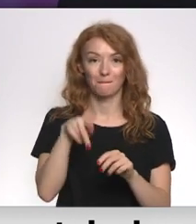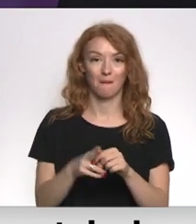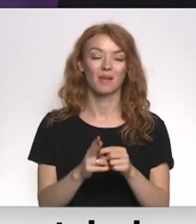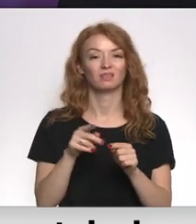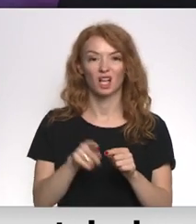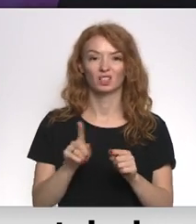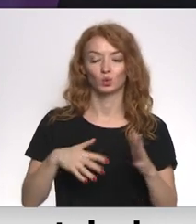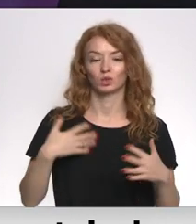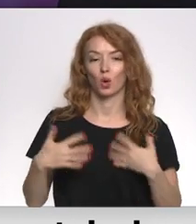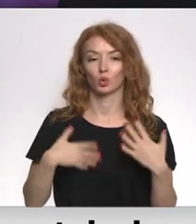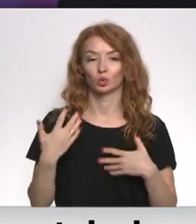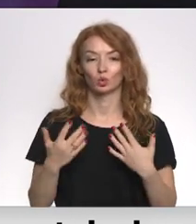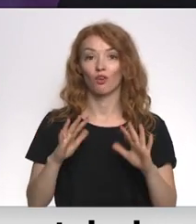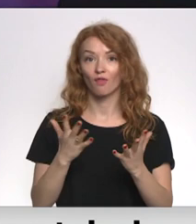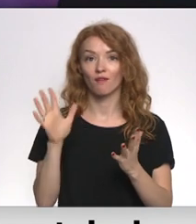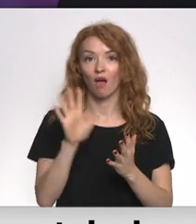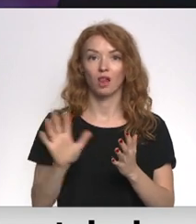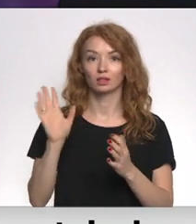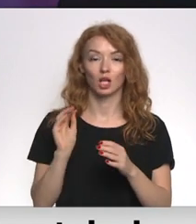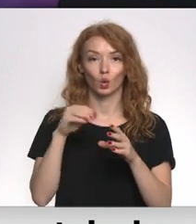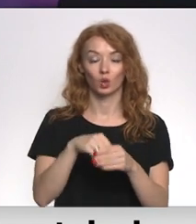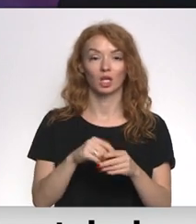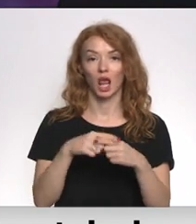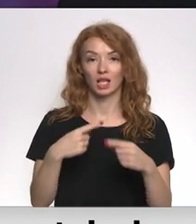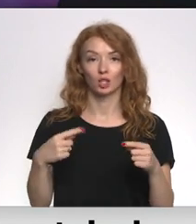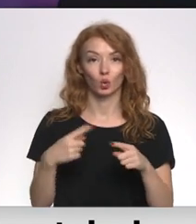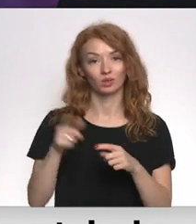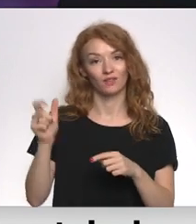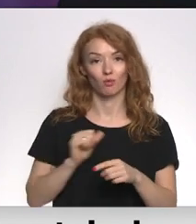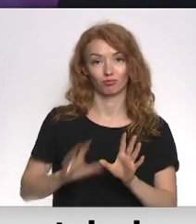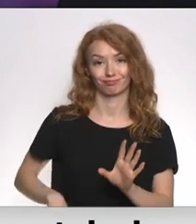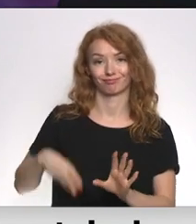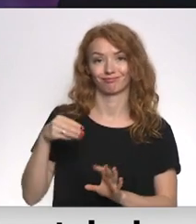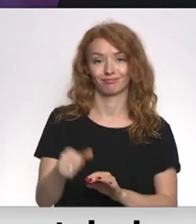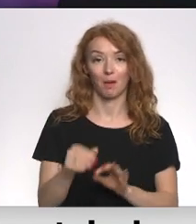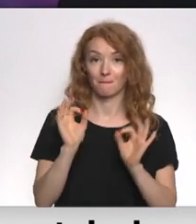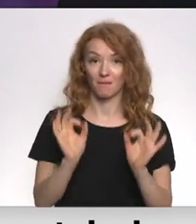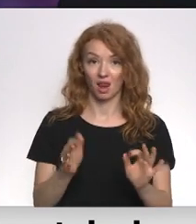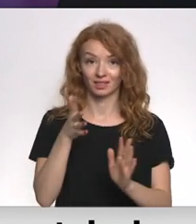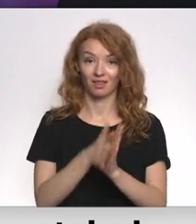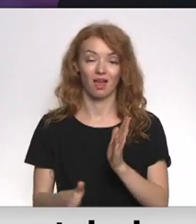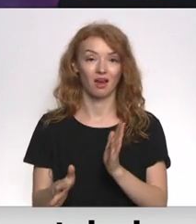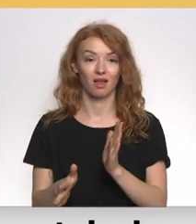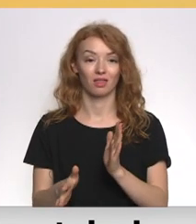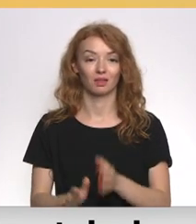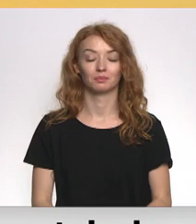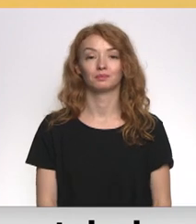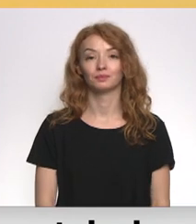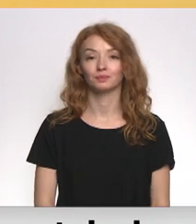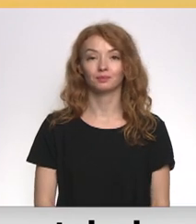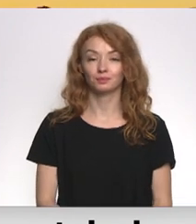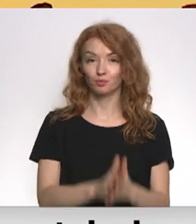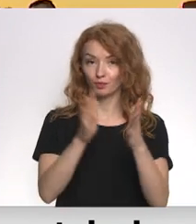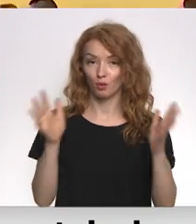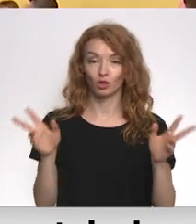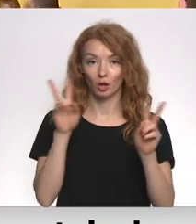ir satraucoši. Vai valsts ieguldītie līdzekļi un cilvēki paši ieguldītie līdzekļi tiek pareizi iztērēti?